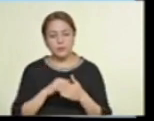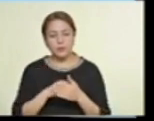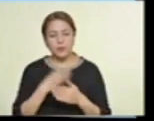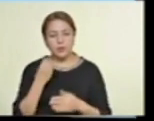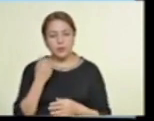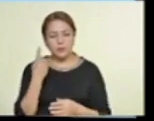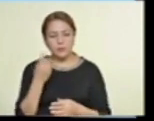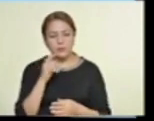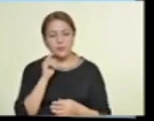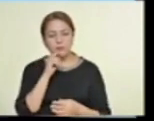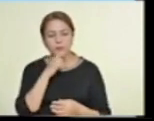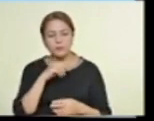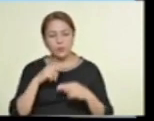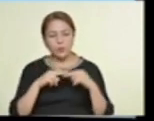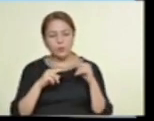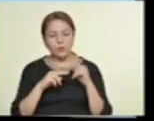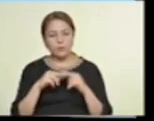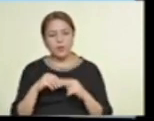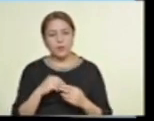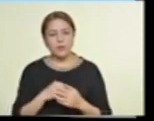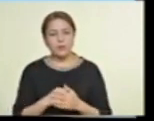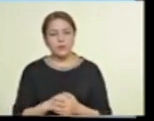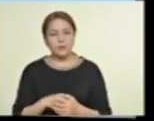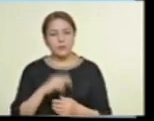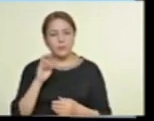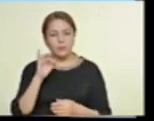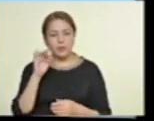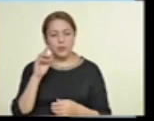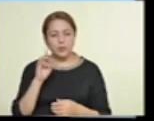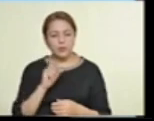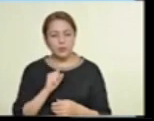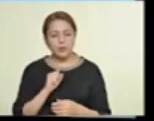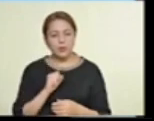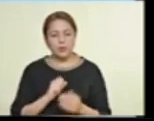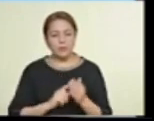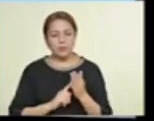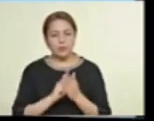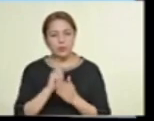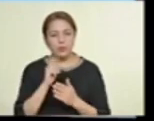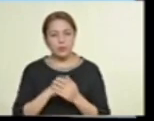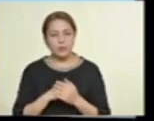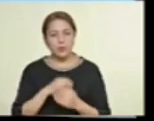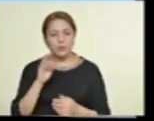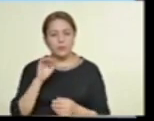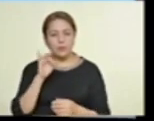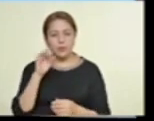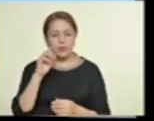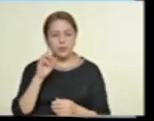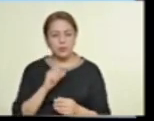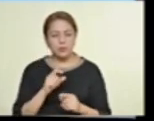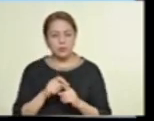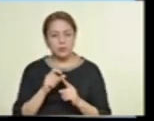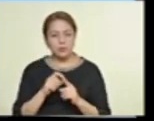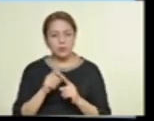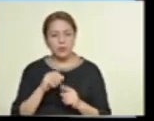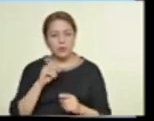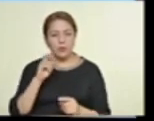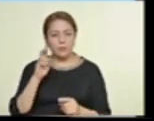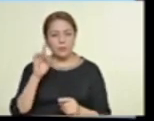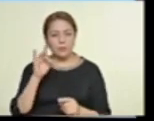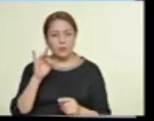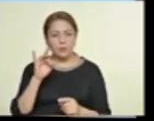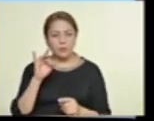iqtisodiy bir qurilma, ya'ni birja yuzaga kela boshlabdi. Birja atamasi Brugge